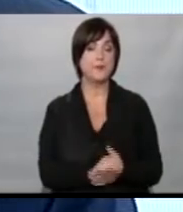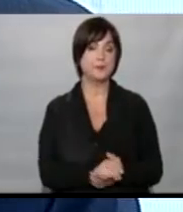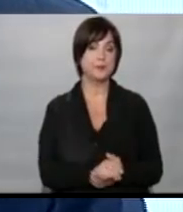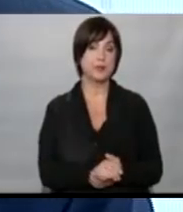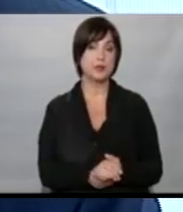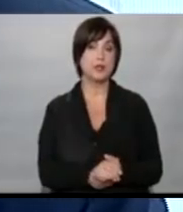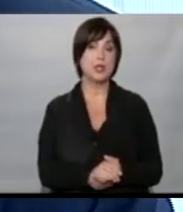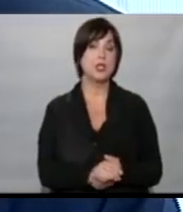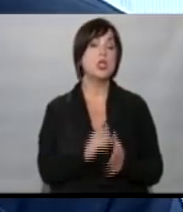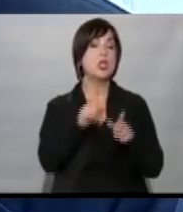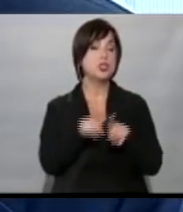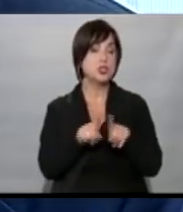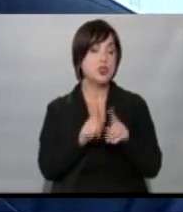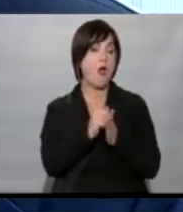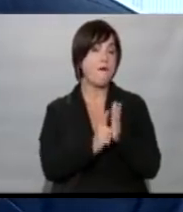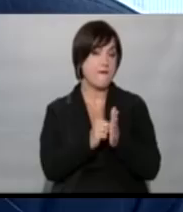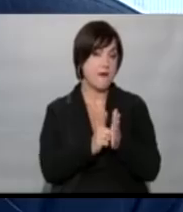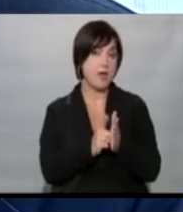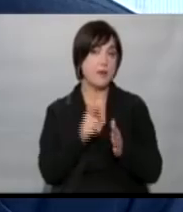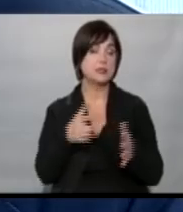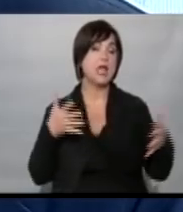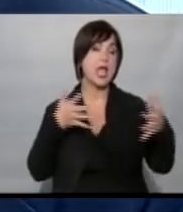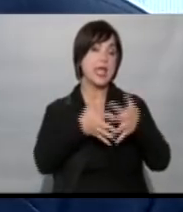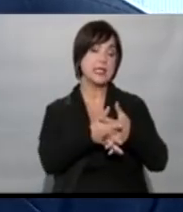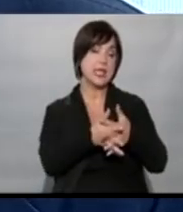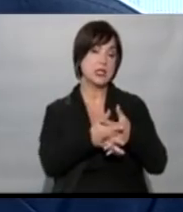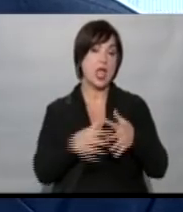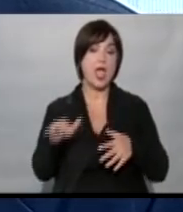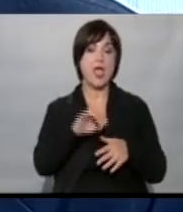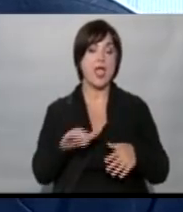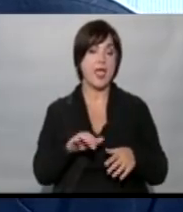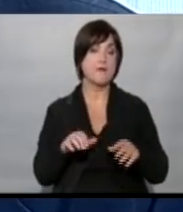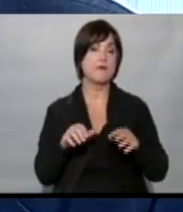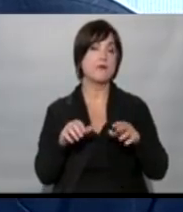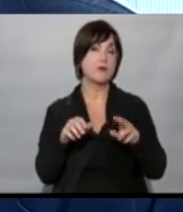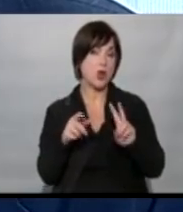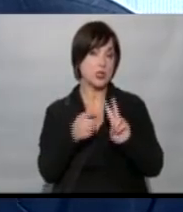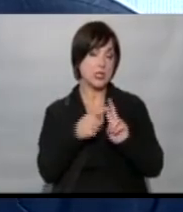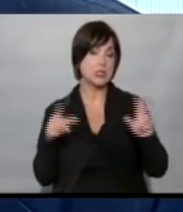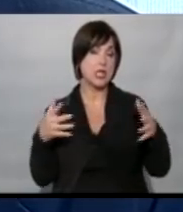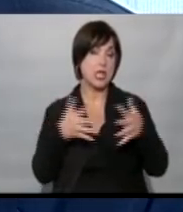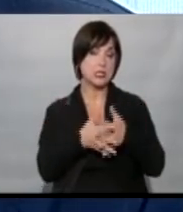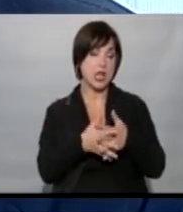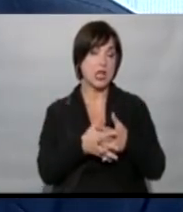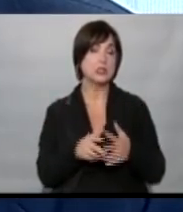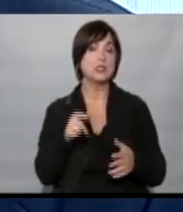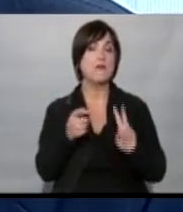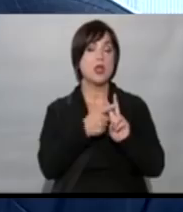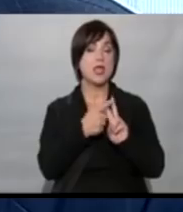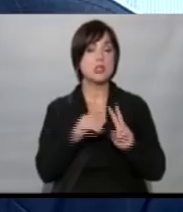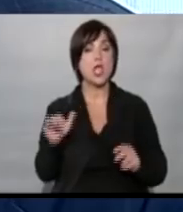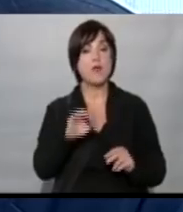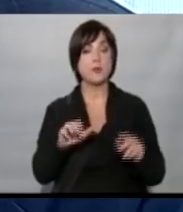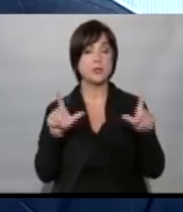истовремено, значи, со тоа се интегрира во евроатлантските интеграции, значи во НАТО и